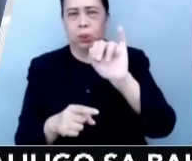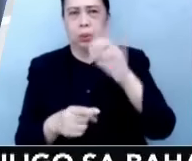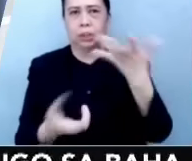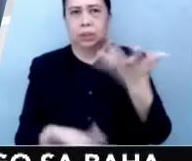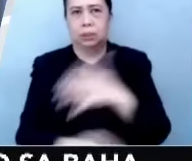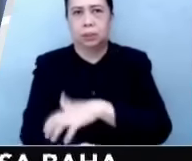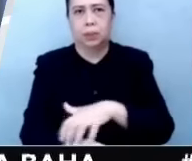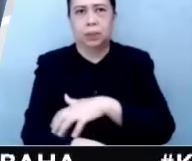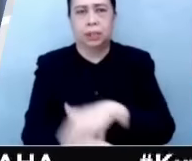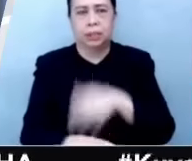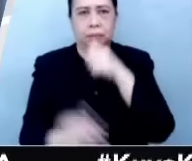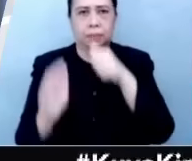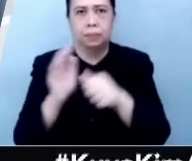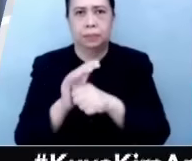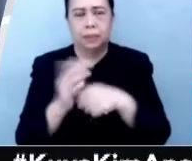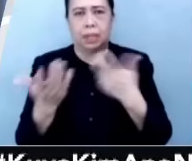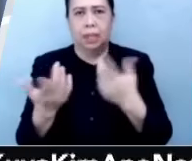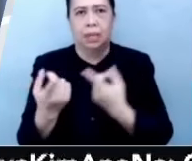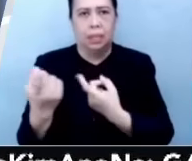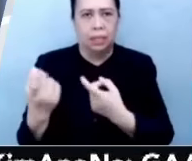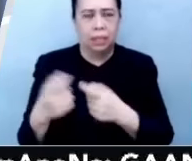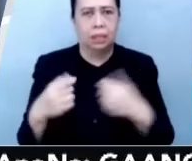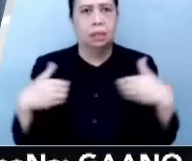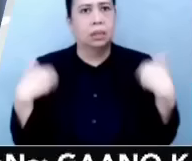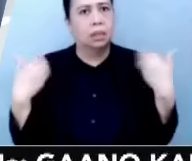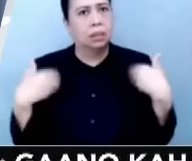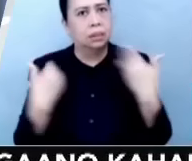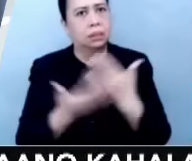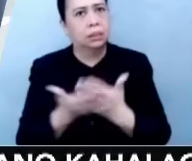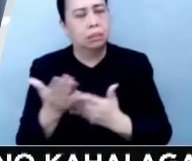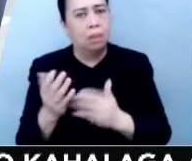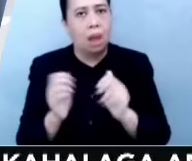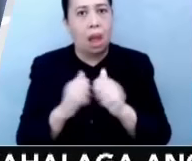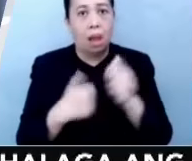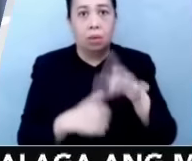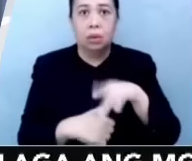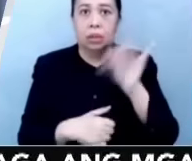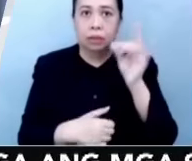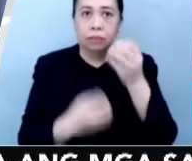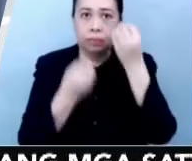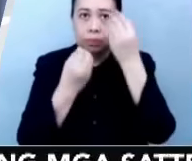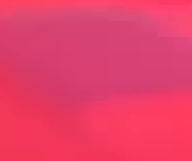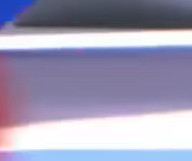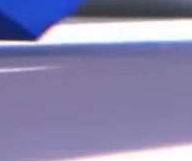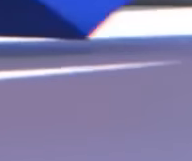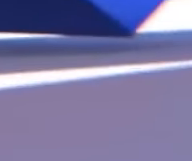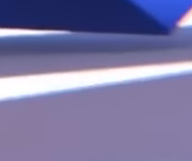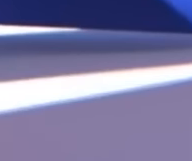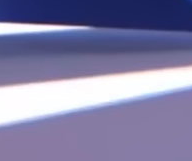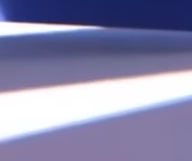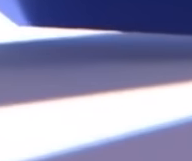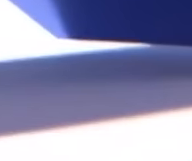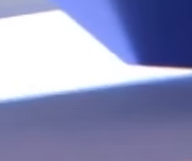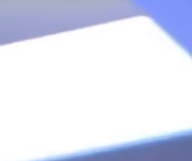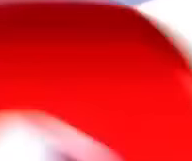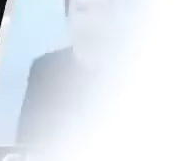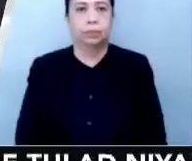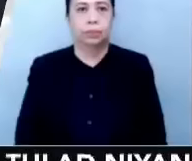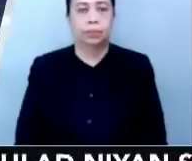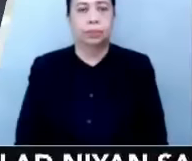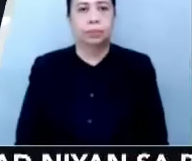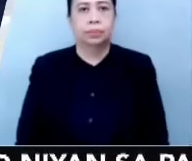Tatlo sa kanila na pag-alamang mga minor na edad. Kung paano yan nabisto, alamin sa aking pagtuto.